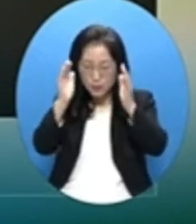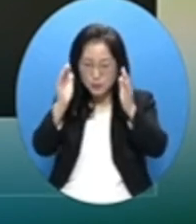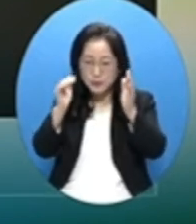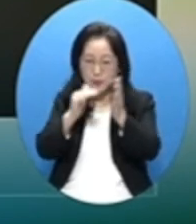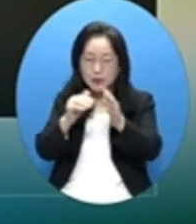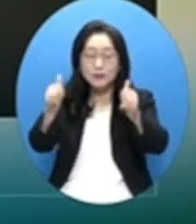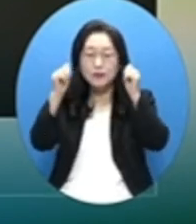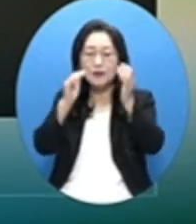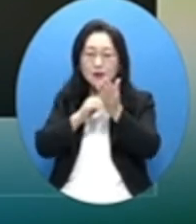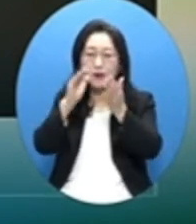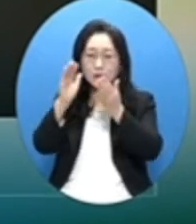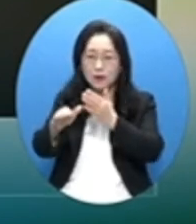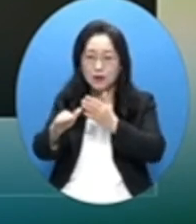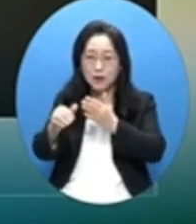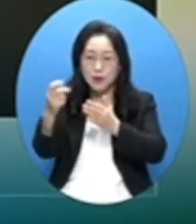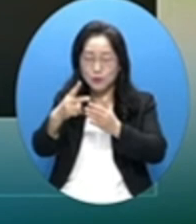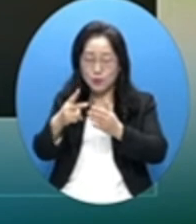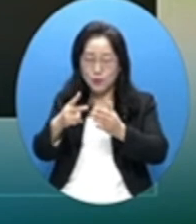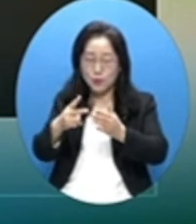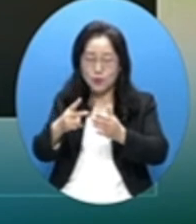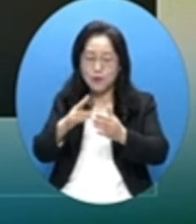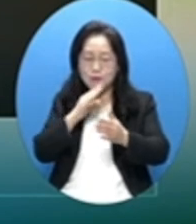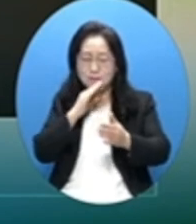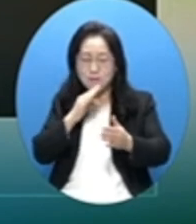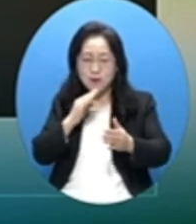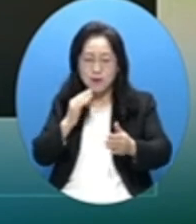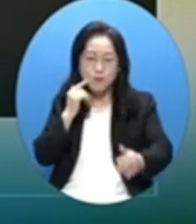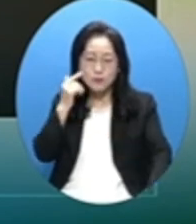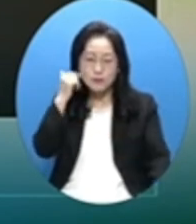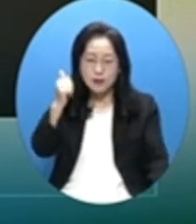대학교에서 총장특별상을 받으며